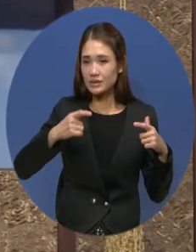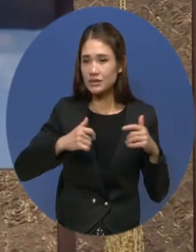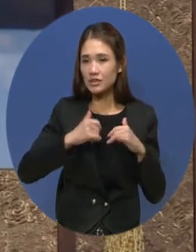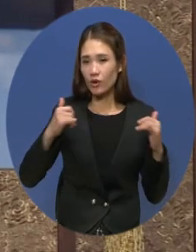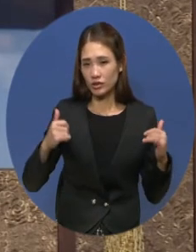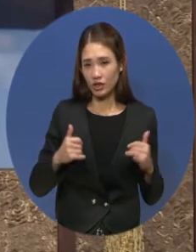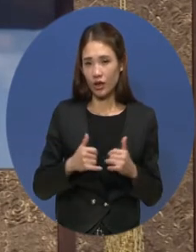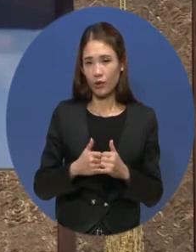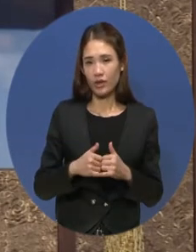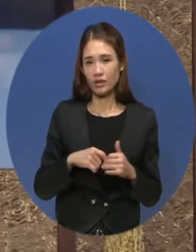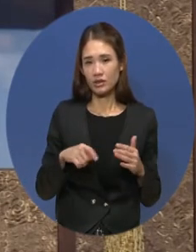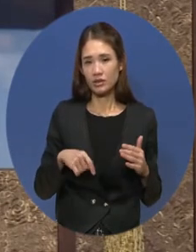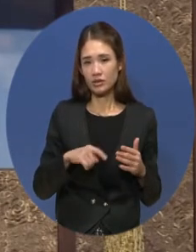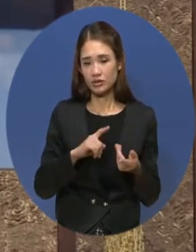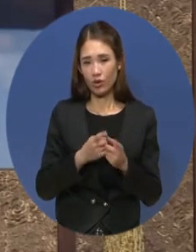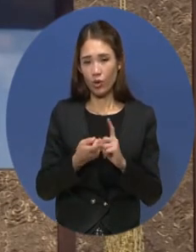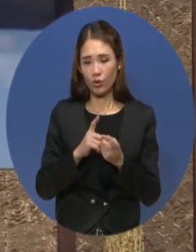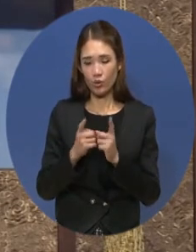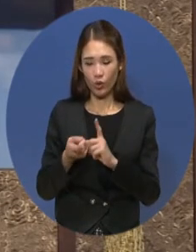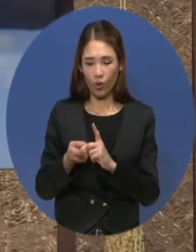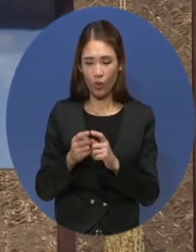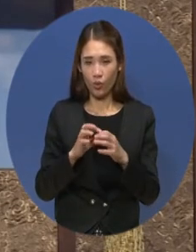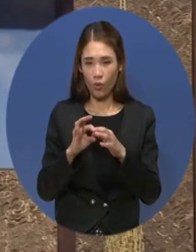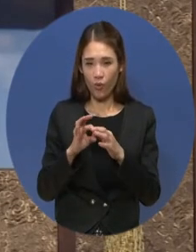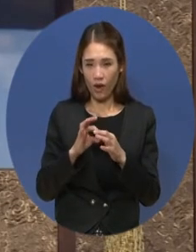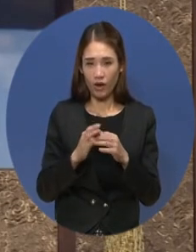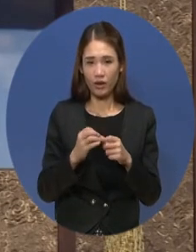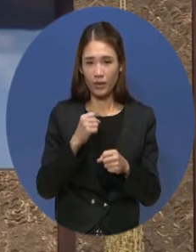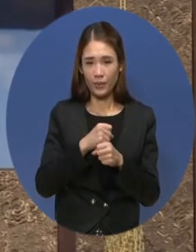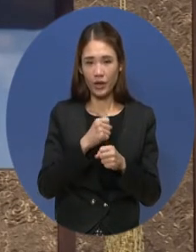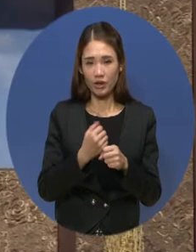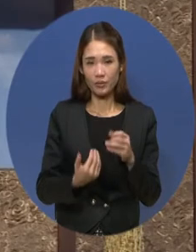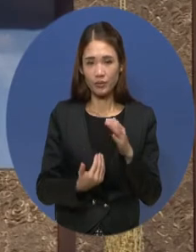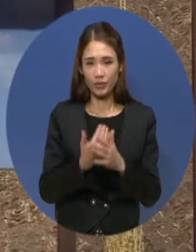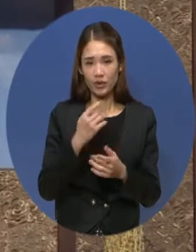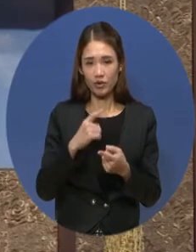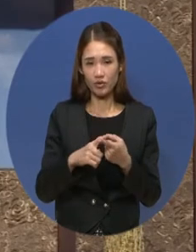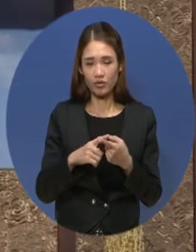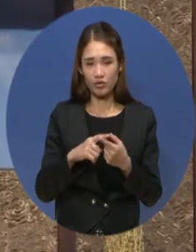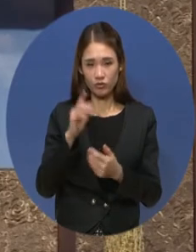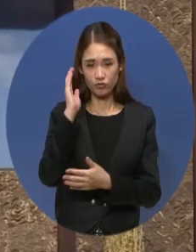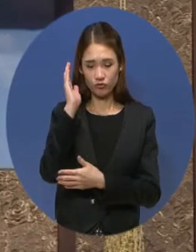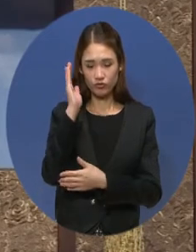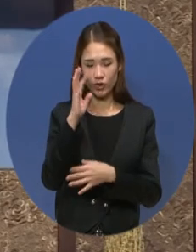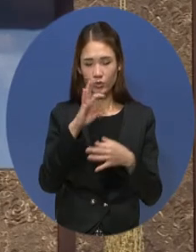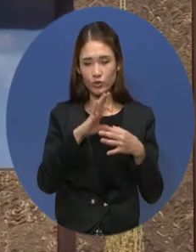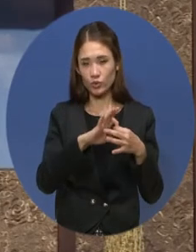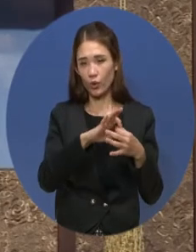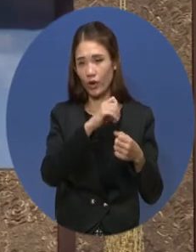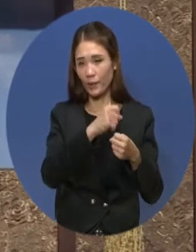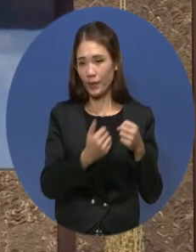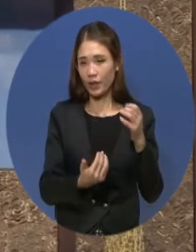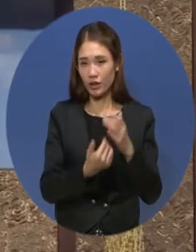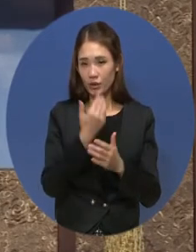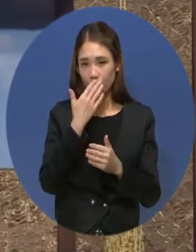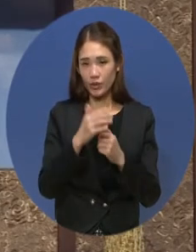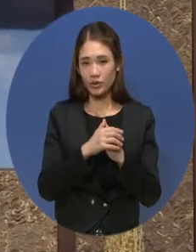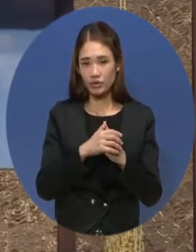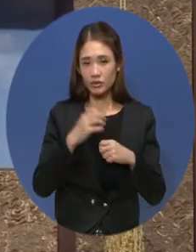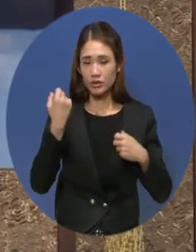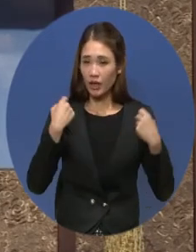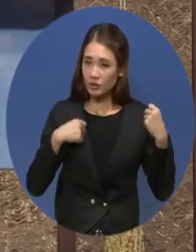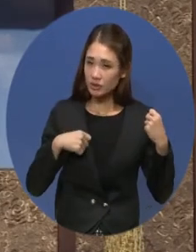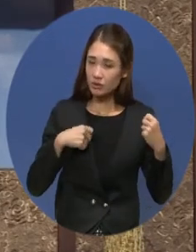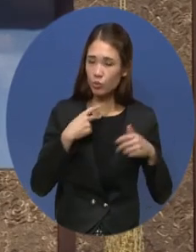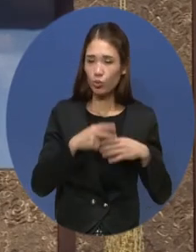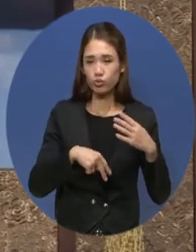지역사회 가래 상호간의 관계 설정 요런 것들이 이제 수업을 통해서 도 이루어 줄 수 있는 거구요 댄스를 하던 악 뭐 프로